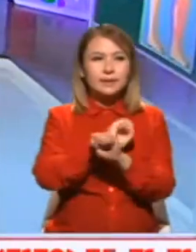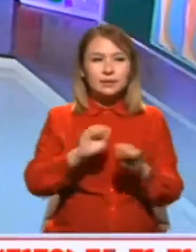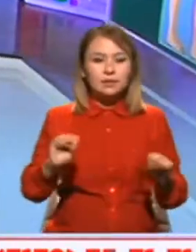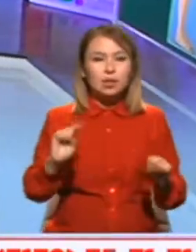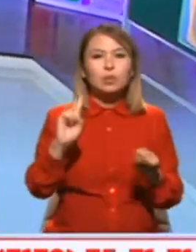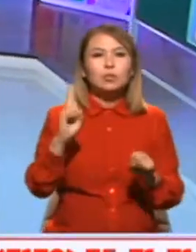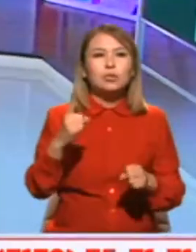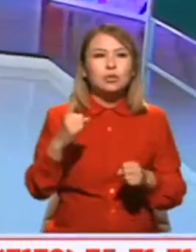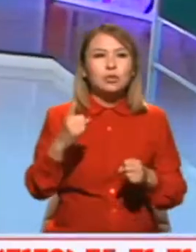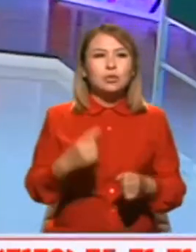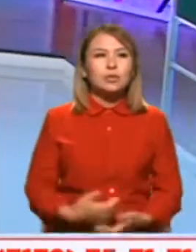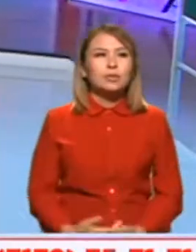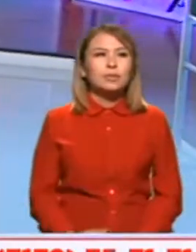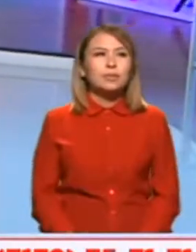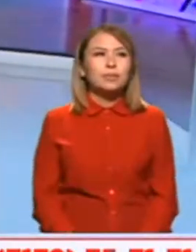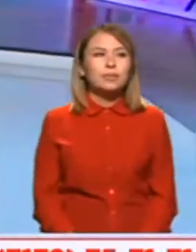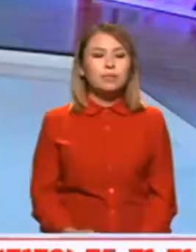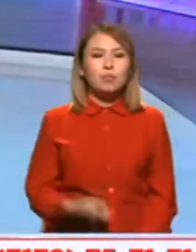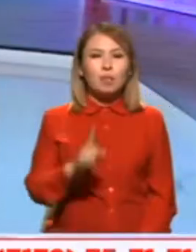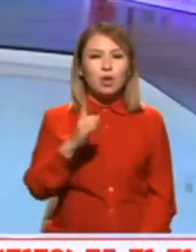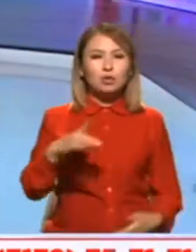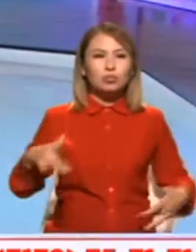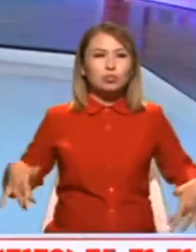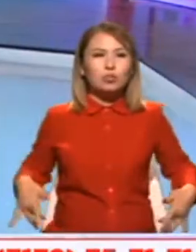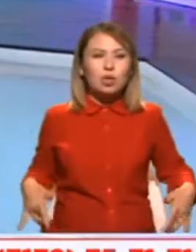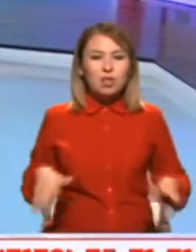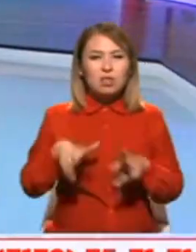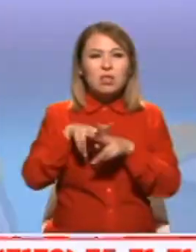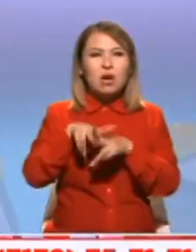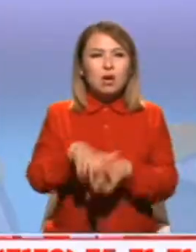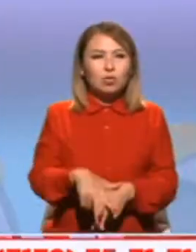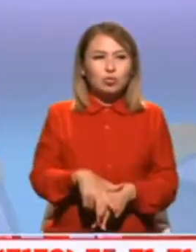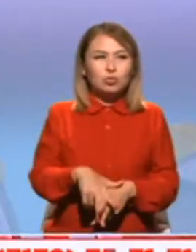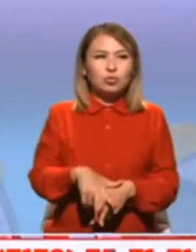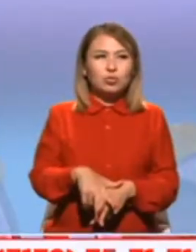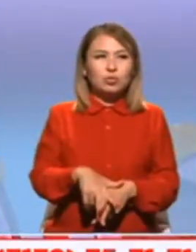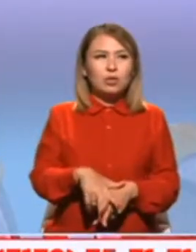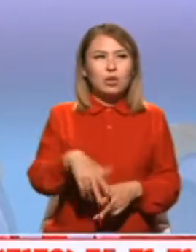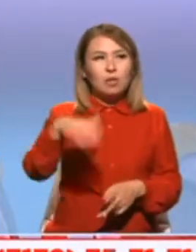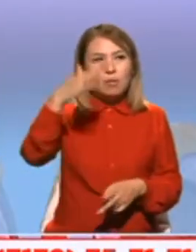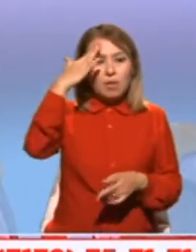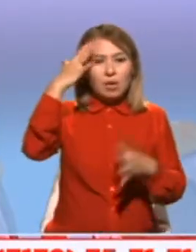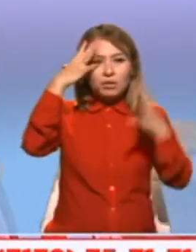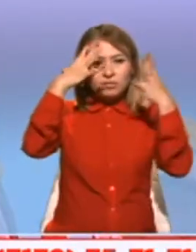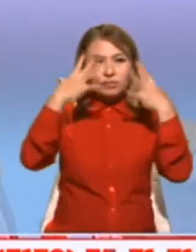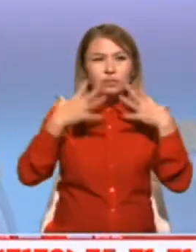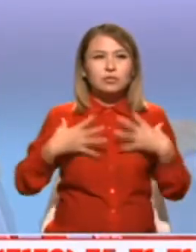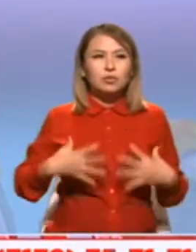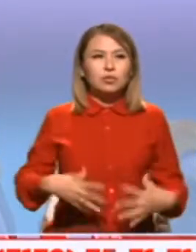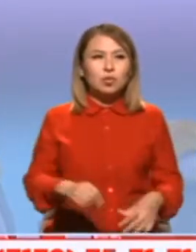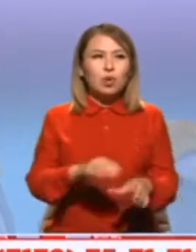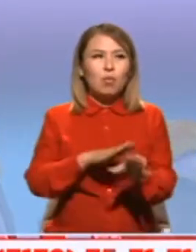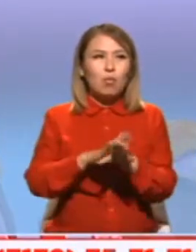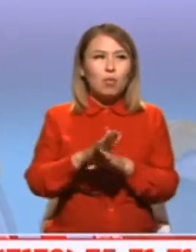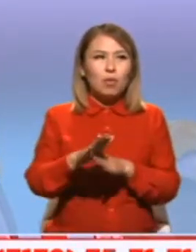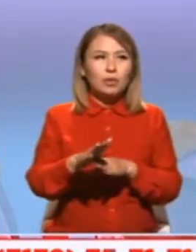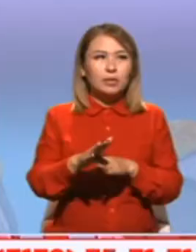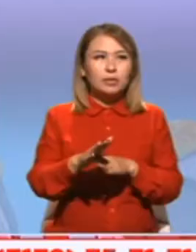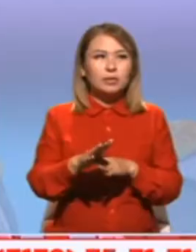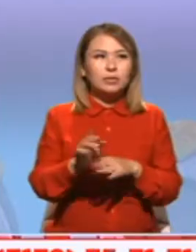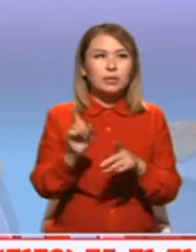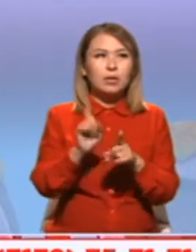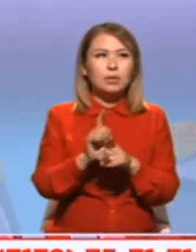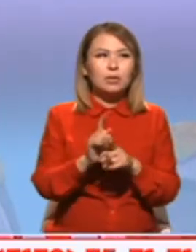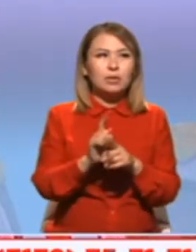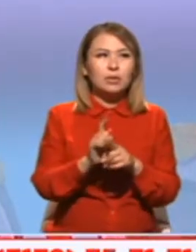Неге? Өйткені біз бүйрекке нагрузка береміз. Ол тек қана бүйрекке емес, ол мидан бастап бауырға, яғни біз ұйықтай береміз, сендер жұмыс істей беріңдер